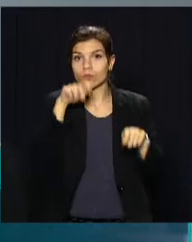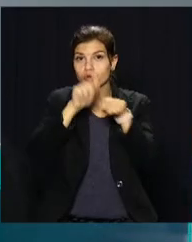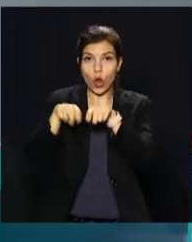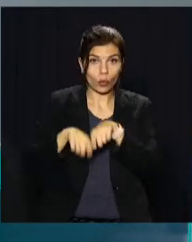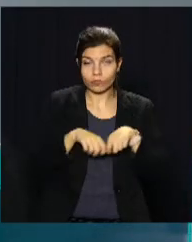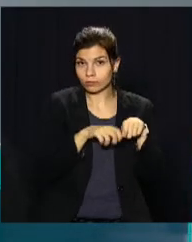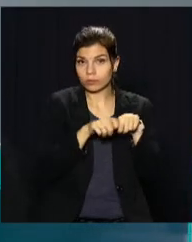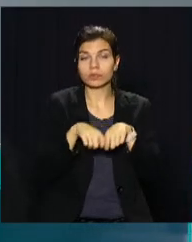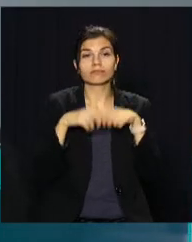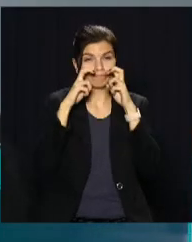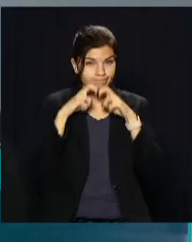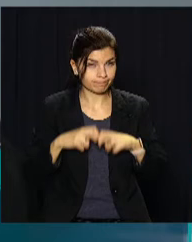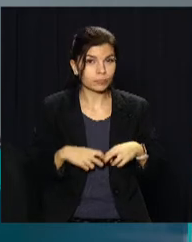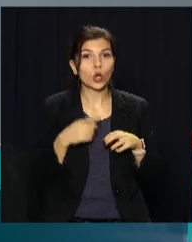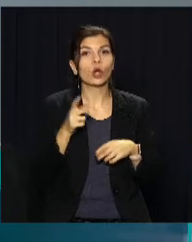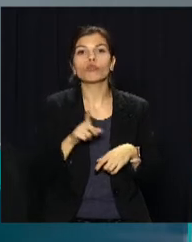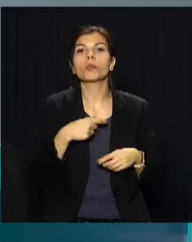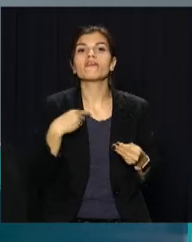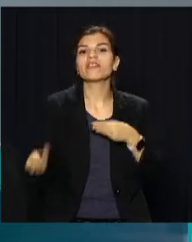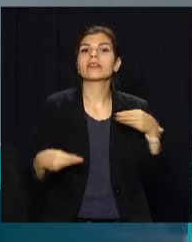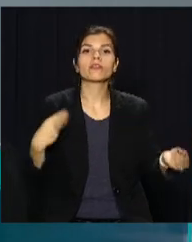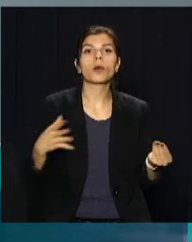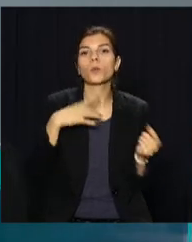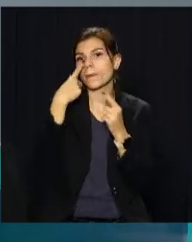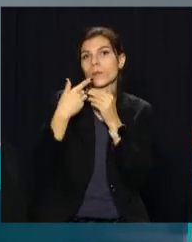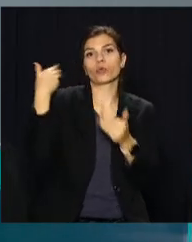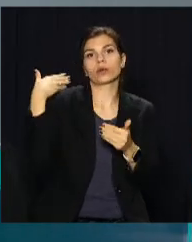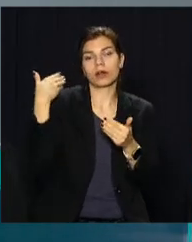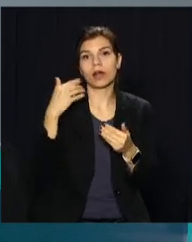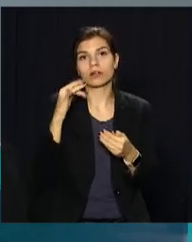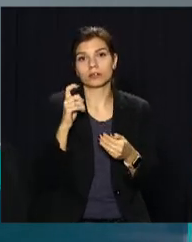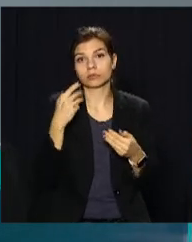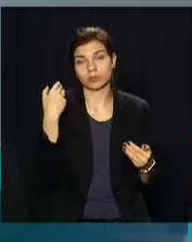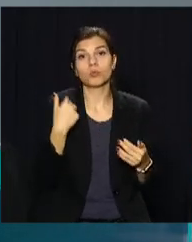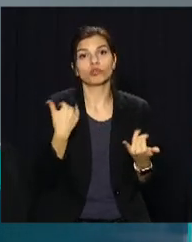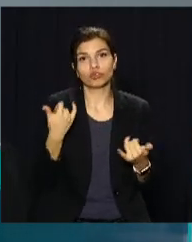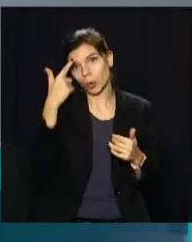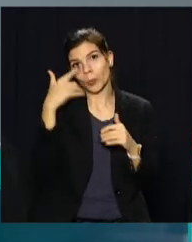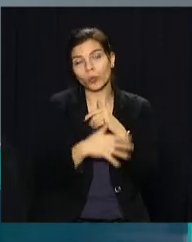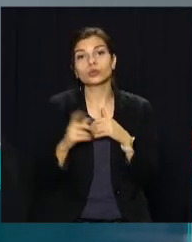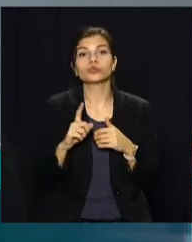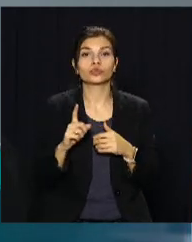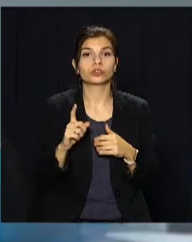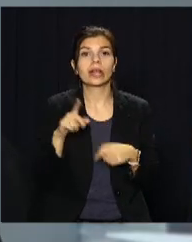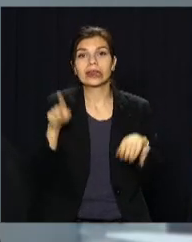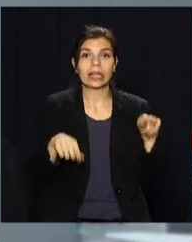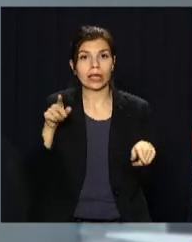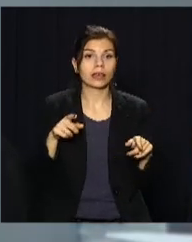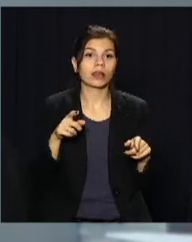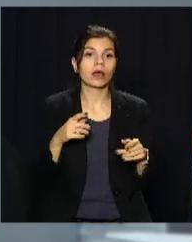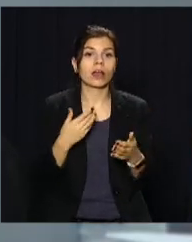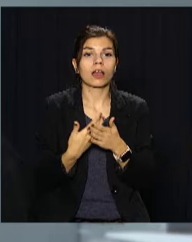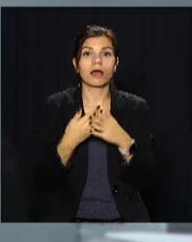проінспектували, проаналізували те, що ми видавали попереднього разу. Зараз ми розуміємо про те, що деякі речі, такі